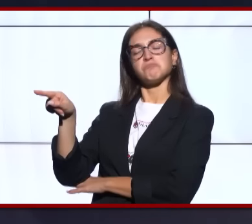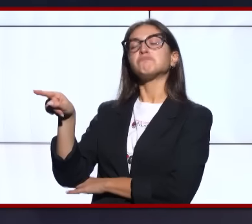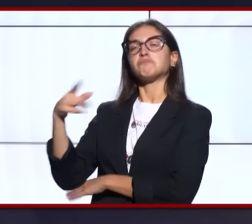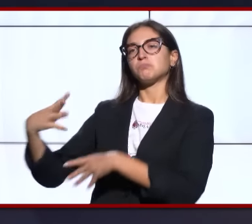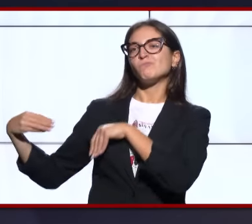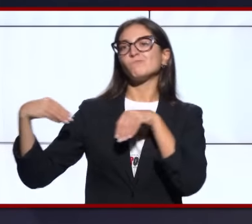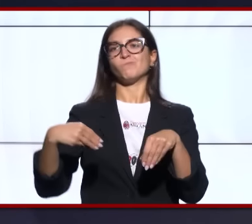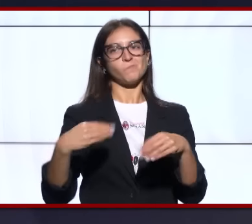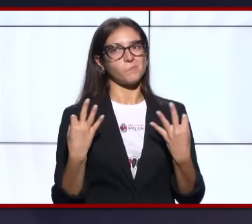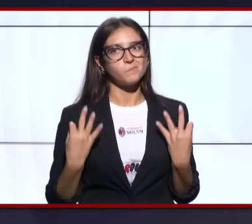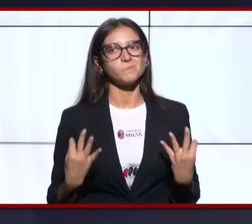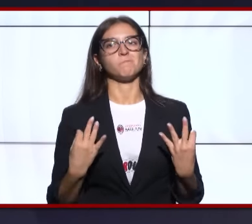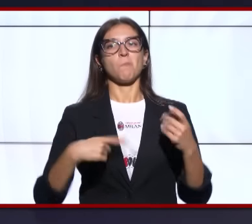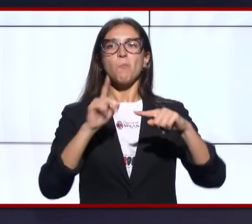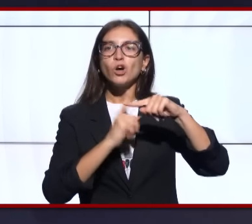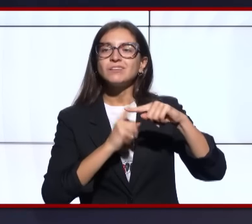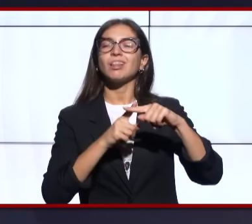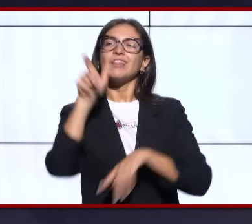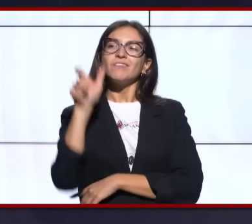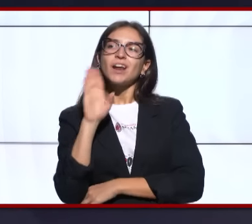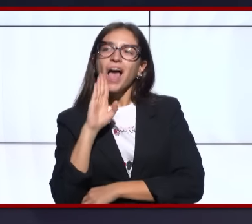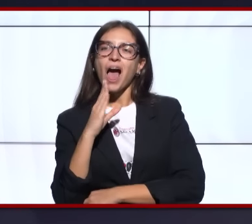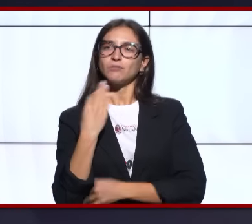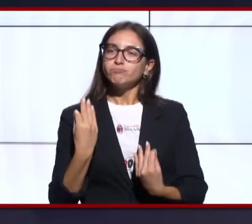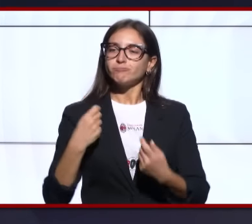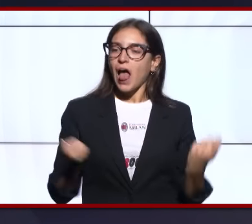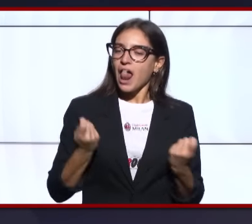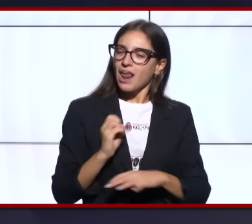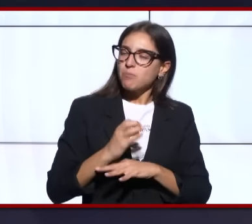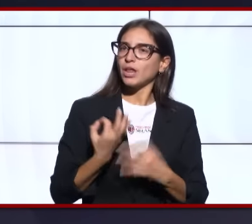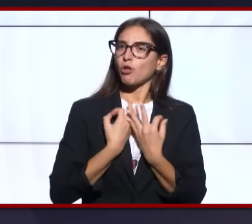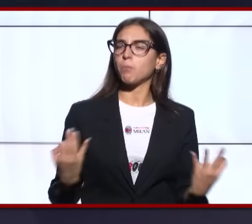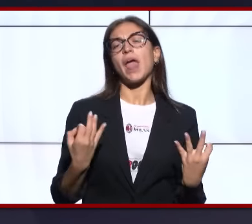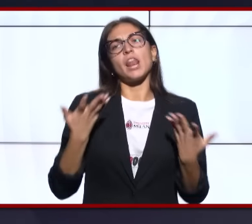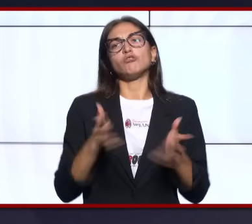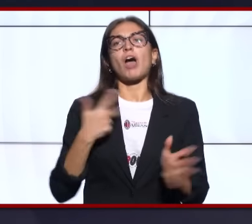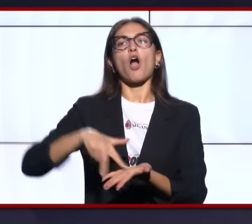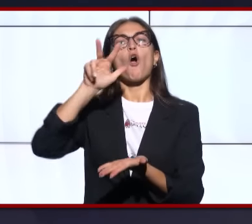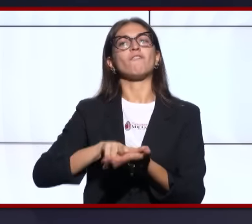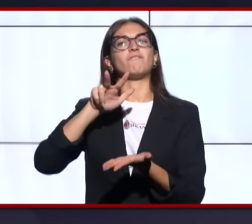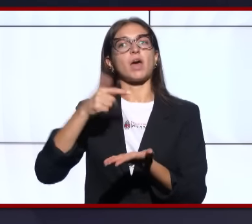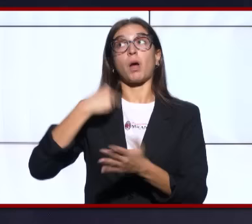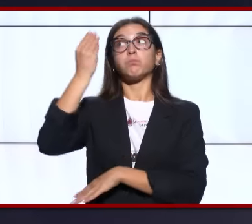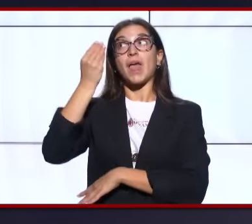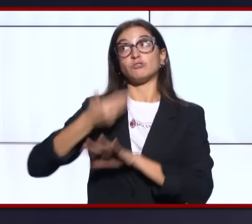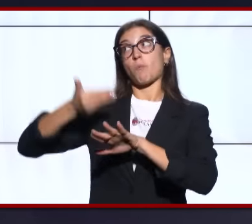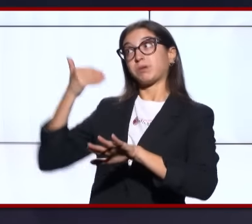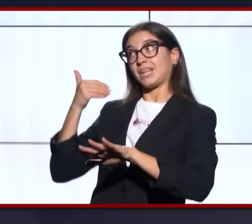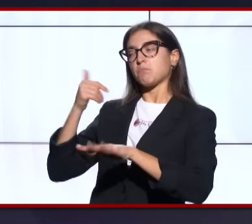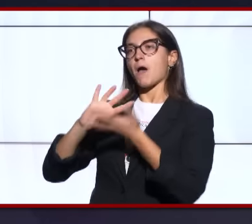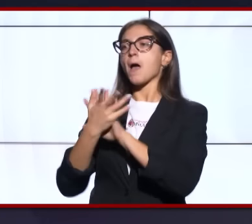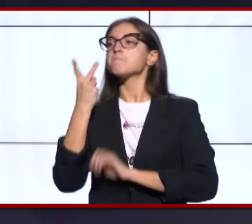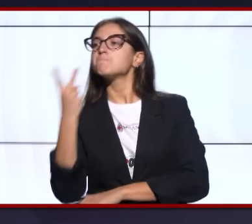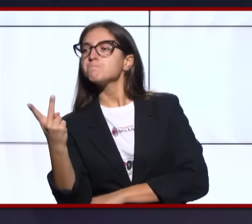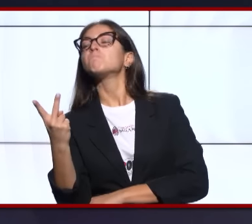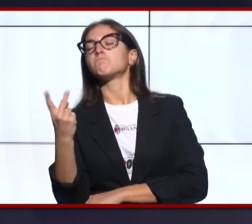bene è un bravo ragazzo che lavora sempre bene ma ha confermato quello che io penso eh di Camarda che è un